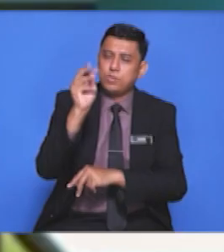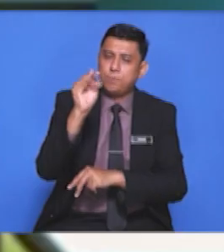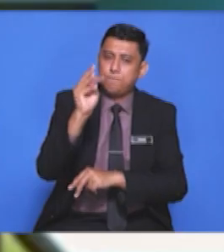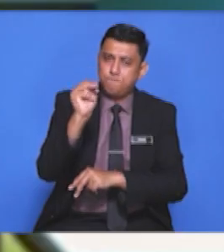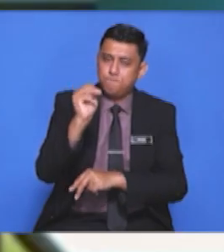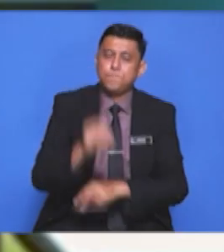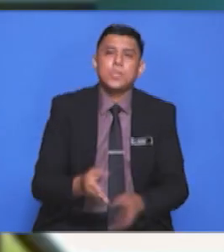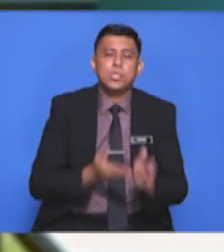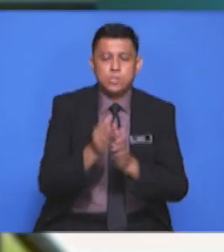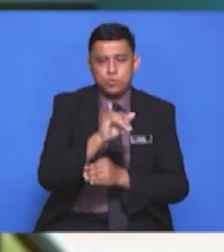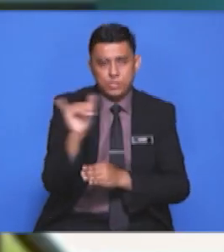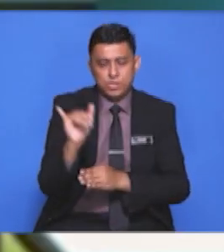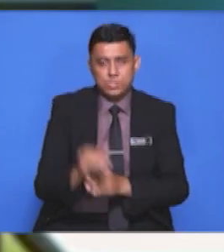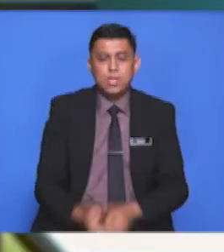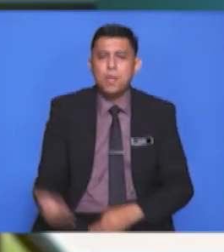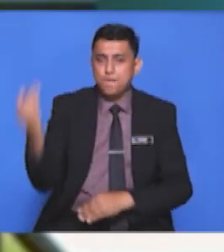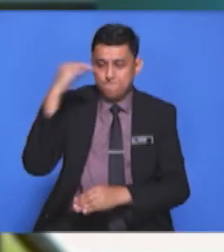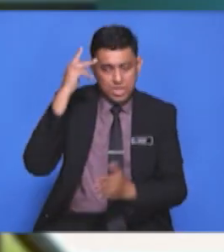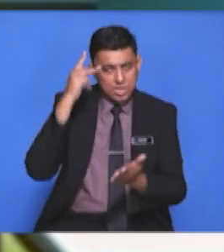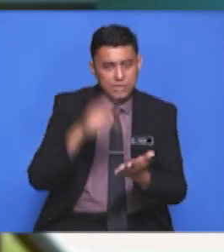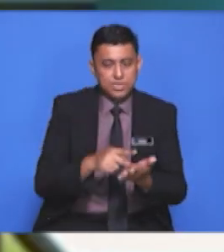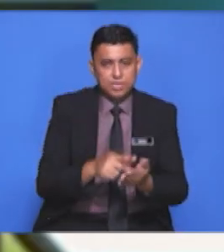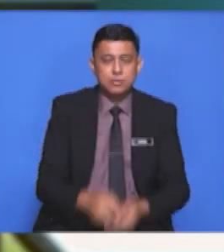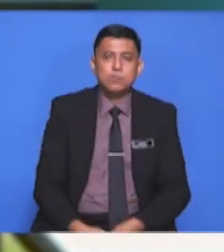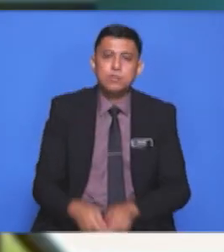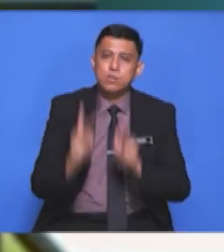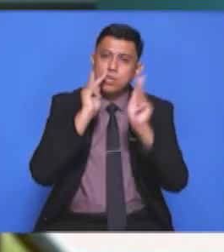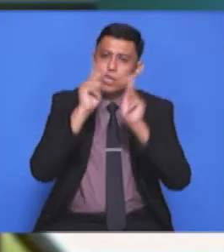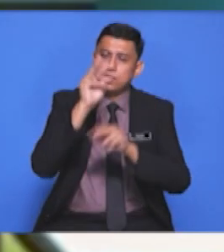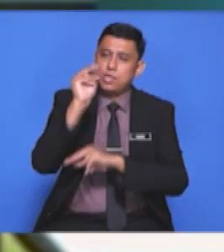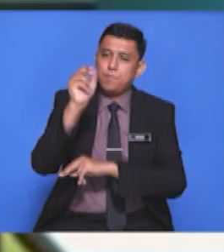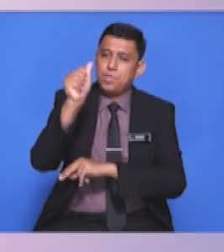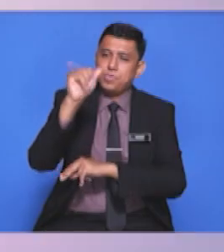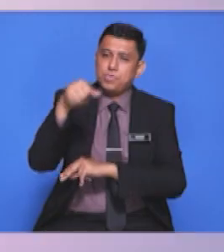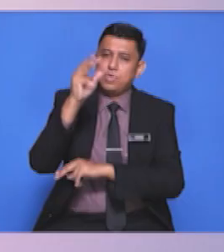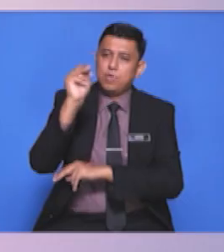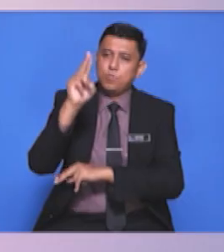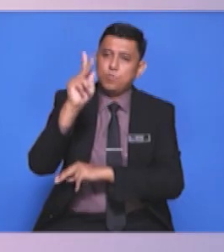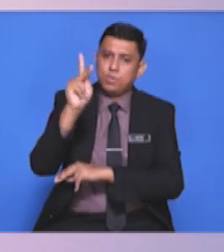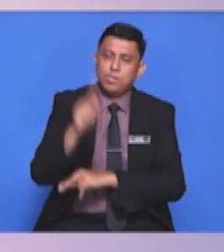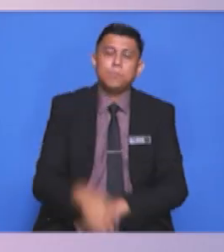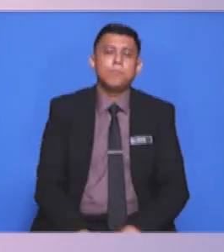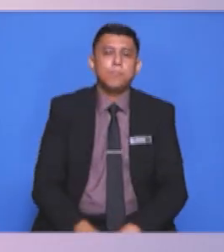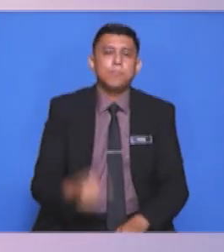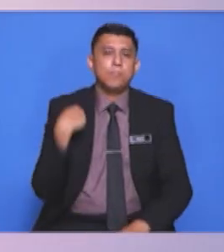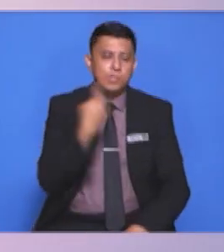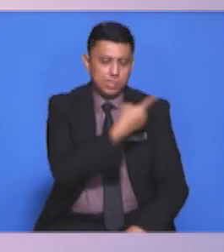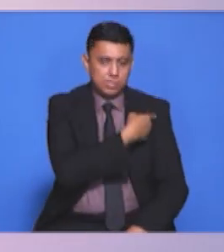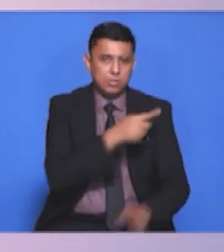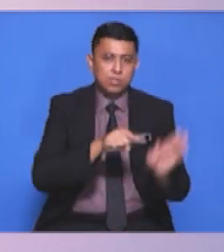Hai seterusnya Mari kita berkenalan pula dengan kata majemuk kita melakukan dengan